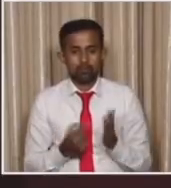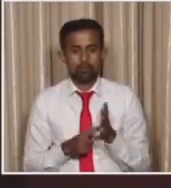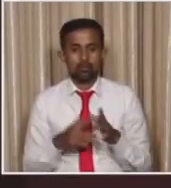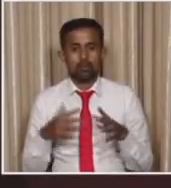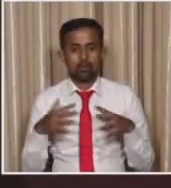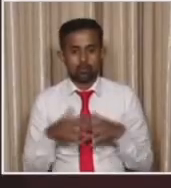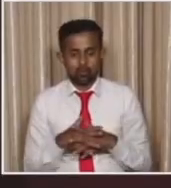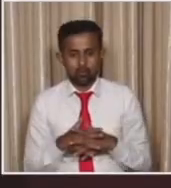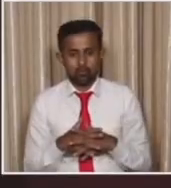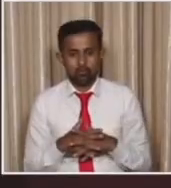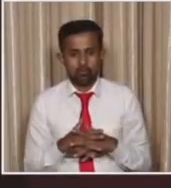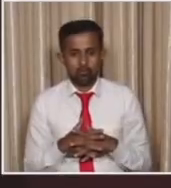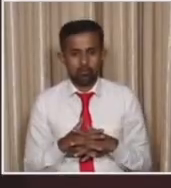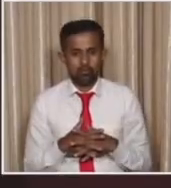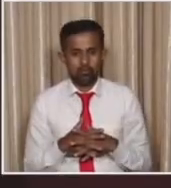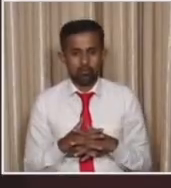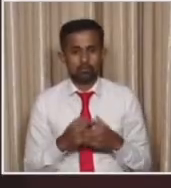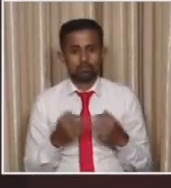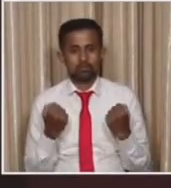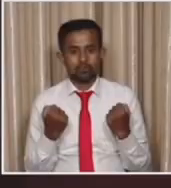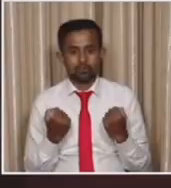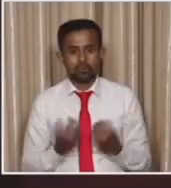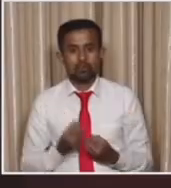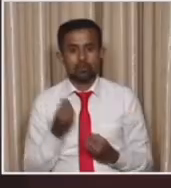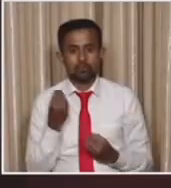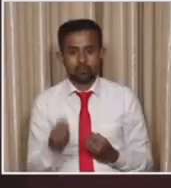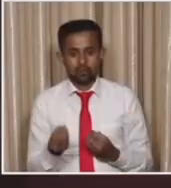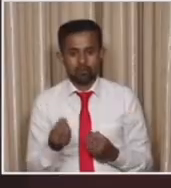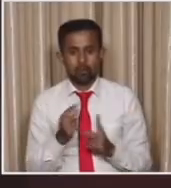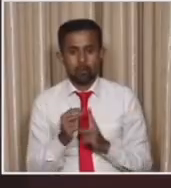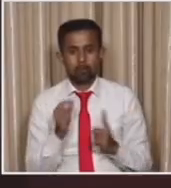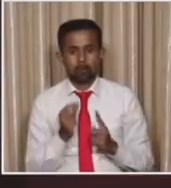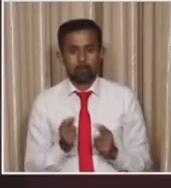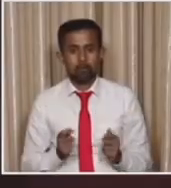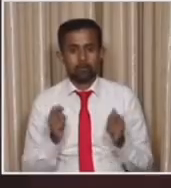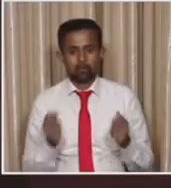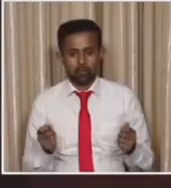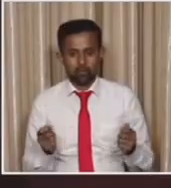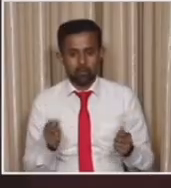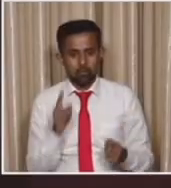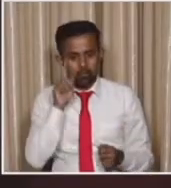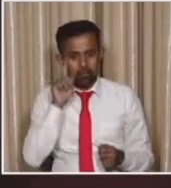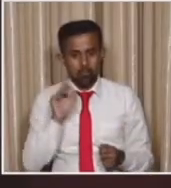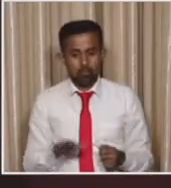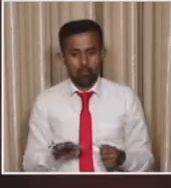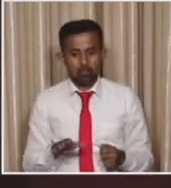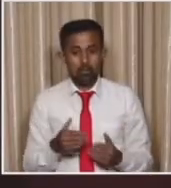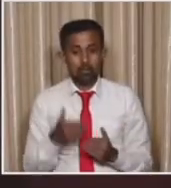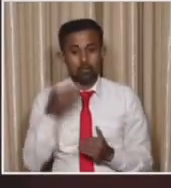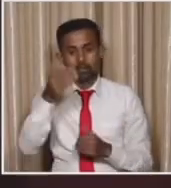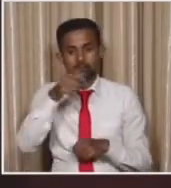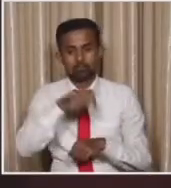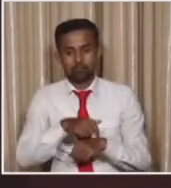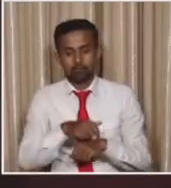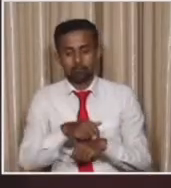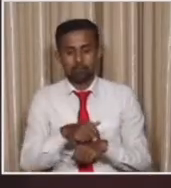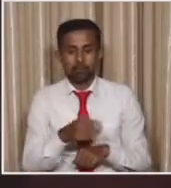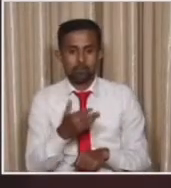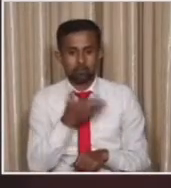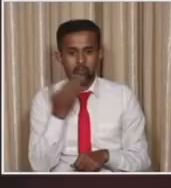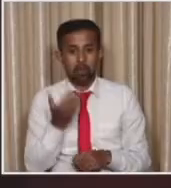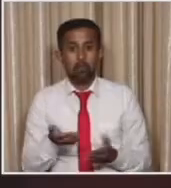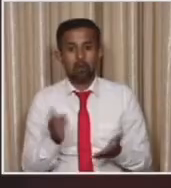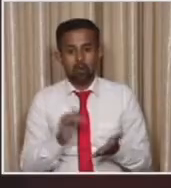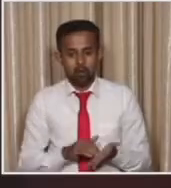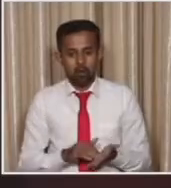maya. Shakti alabadi ma sadha me parlimento idiripat keranda balapurutino. Idiri kali ini, anu apa pulau angwei? Tahu